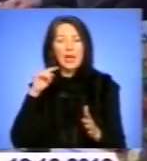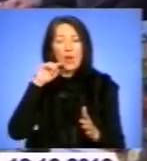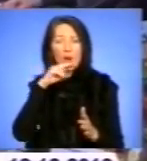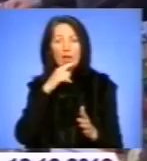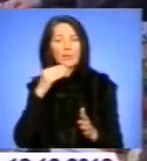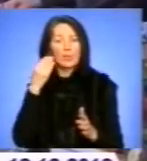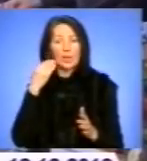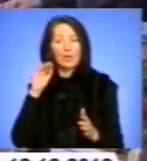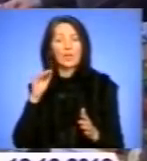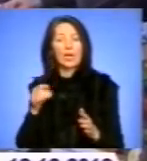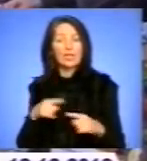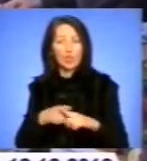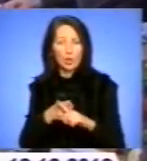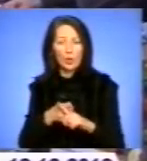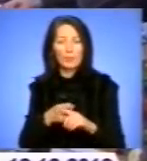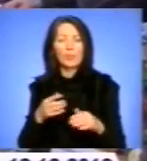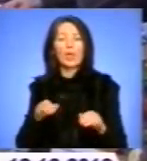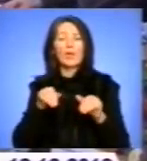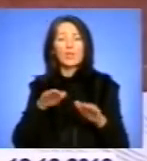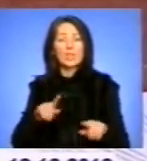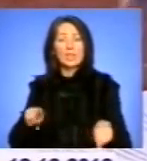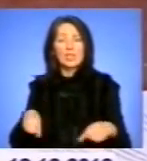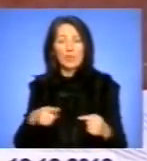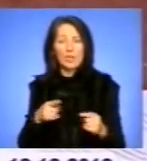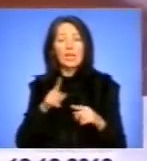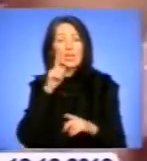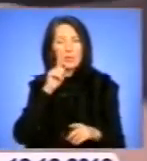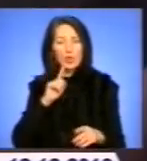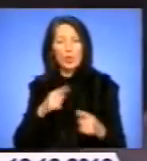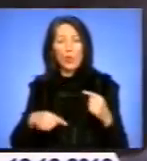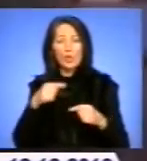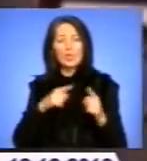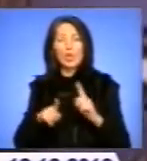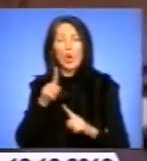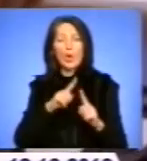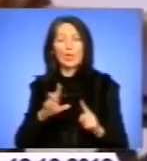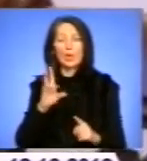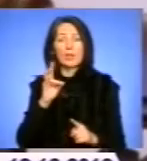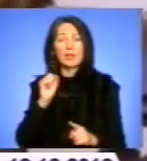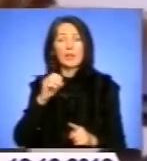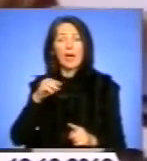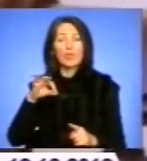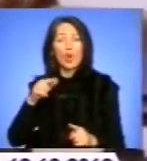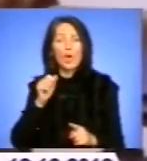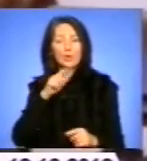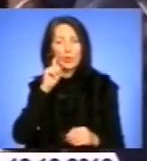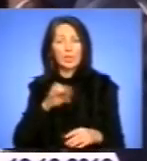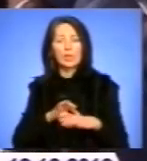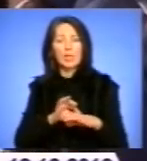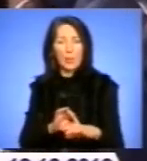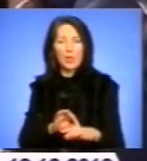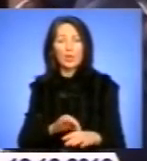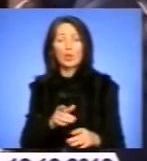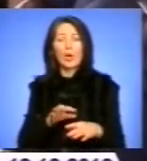Ради Федерації роботодавців вирішила створити тимчасову координаційну раду з НАК «Нафтогаз України» на період проведення лібералізації